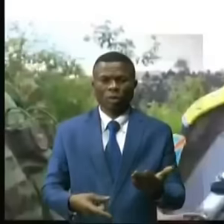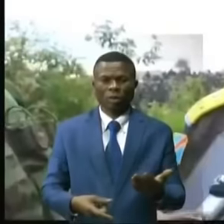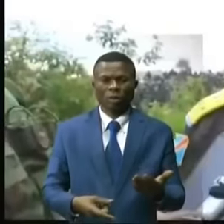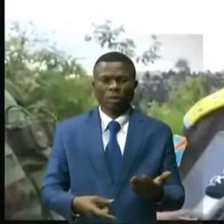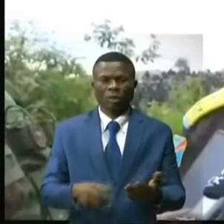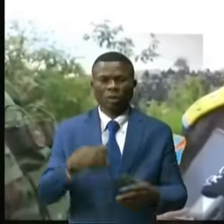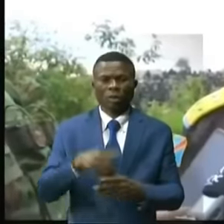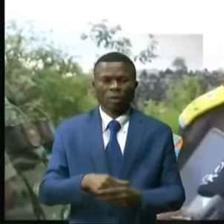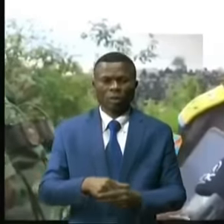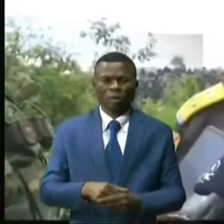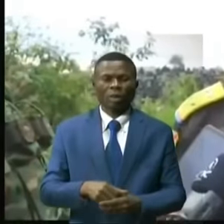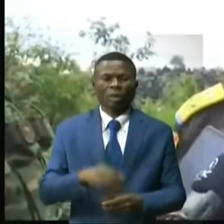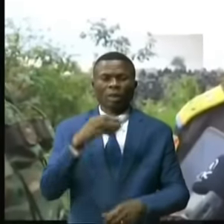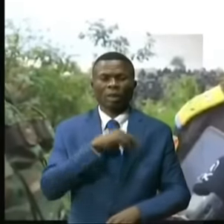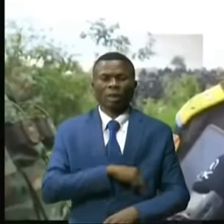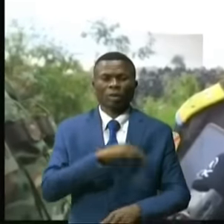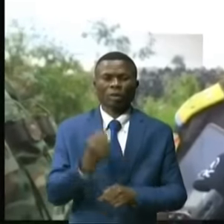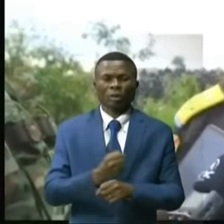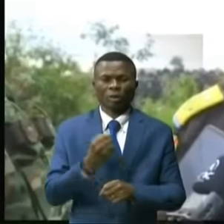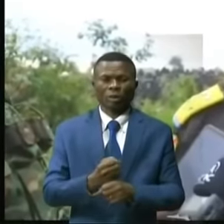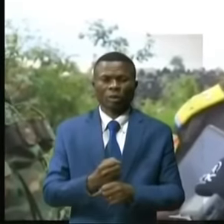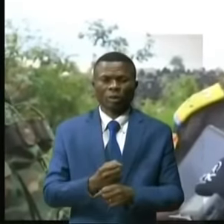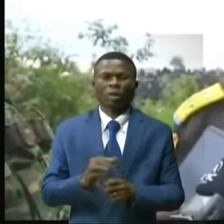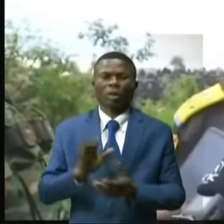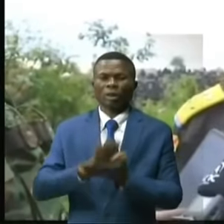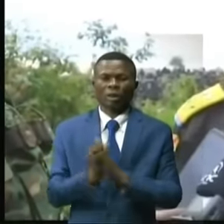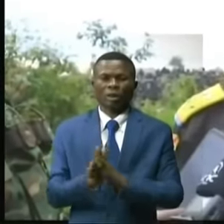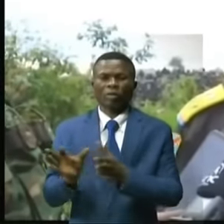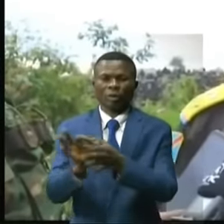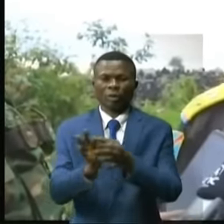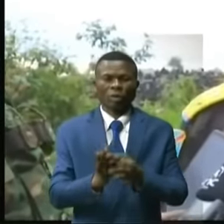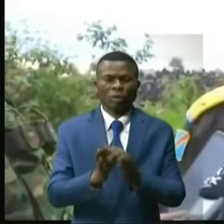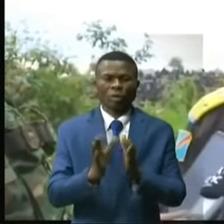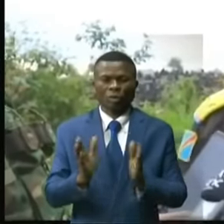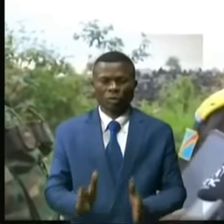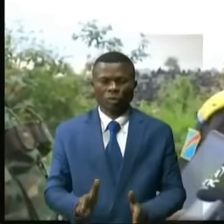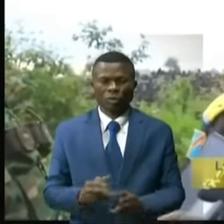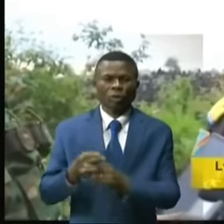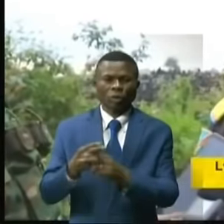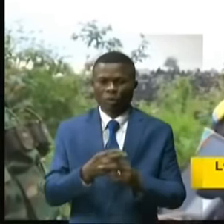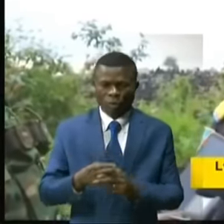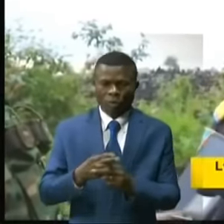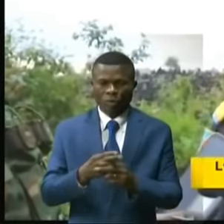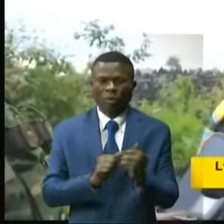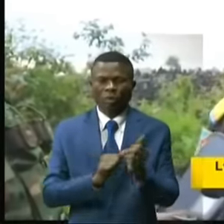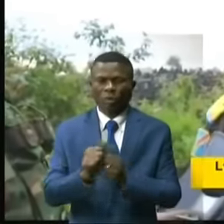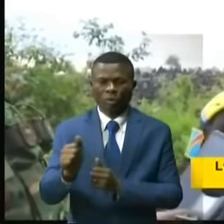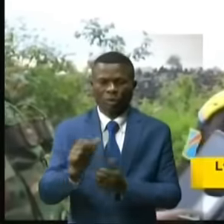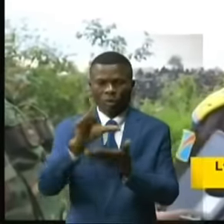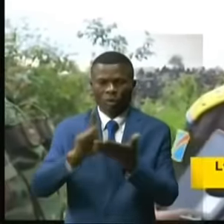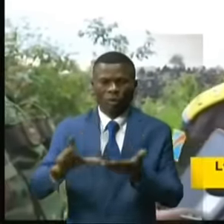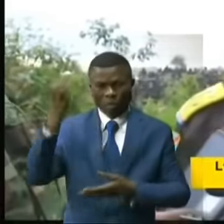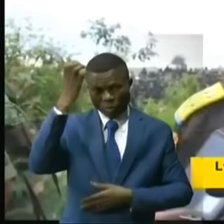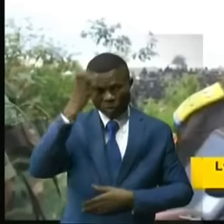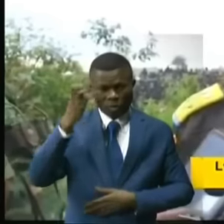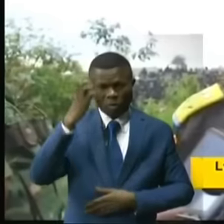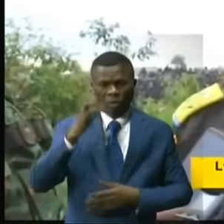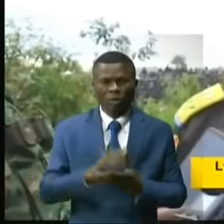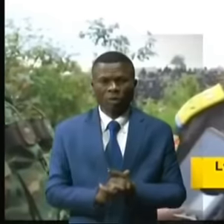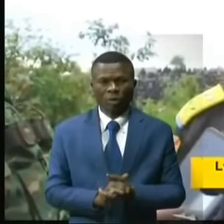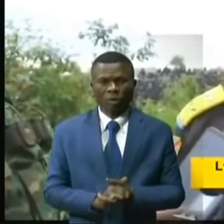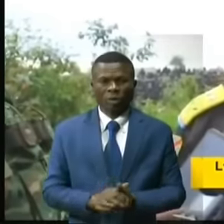dans le cadre de sa mission sera désormais coordonné par le lieutenant général